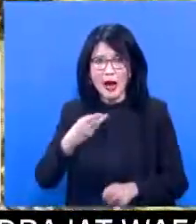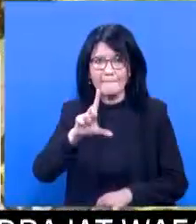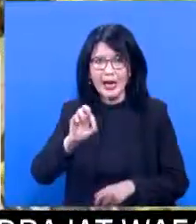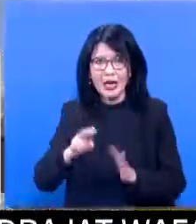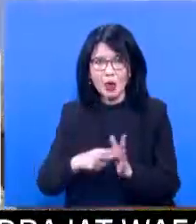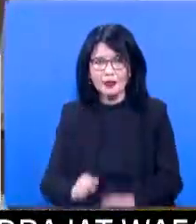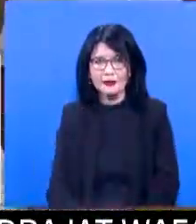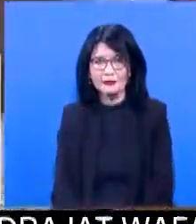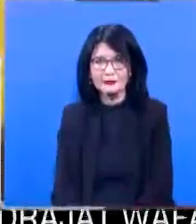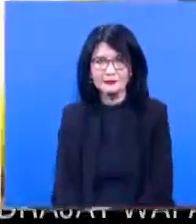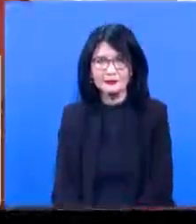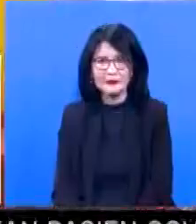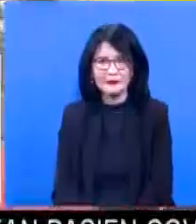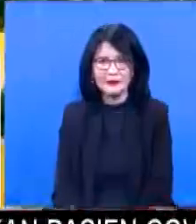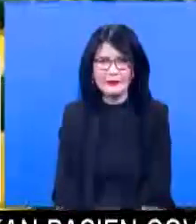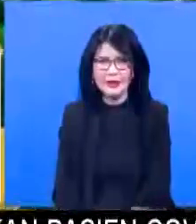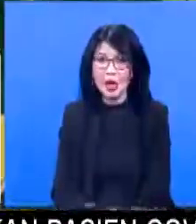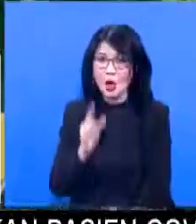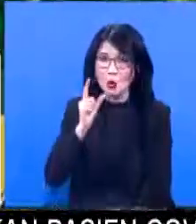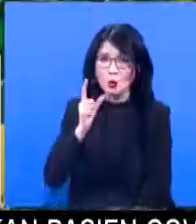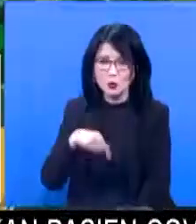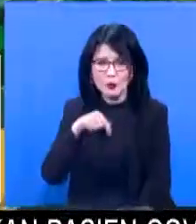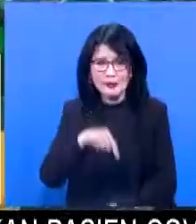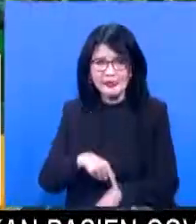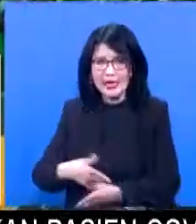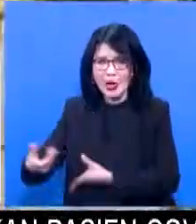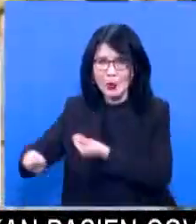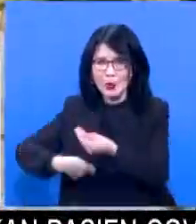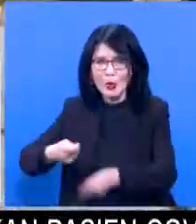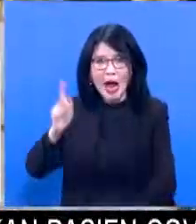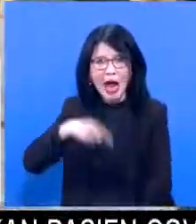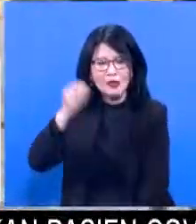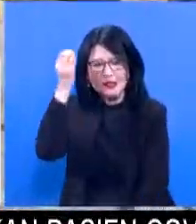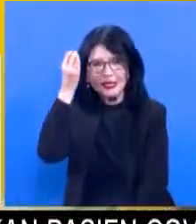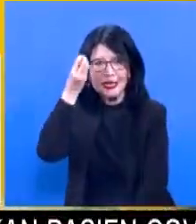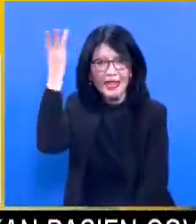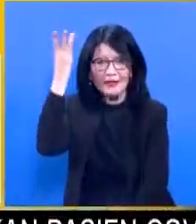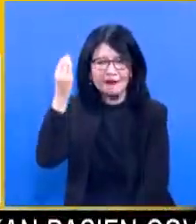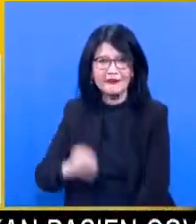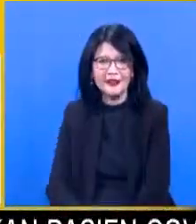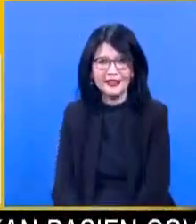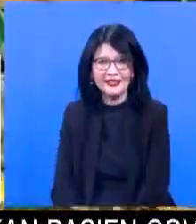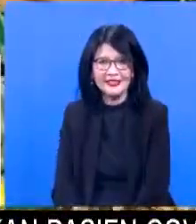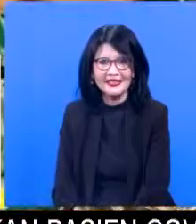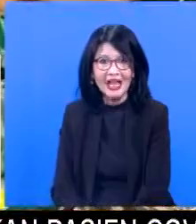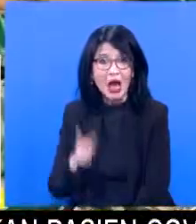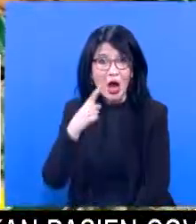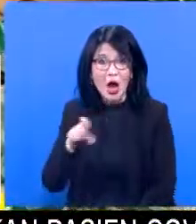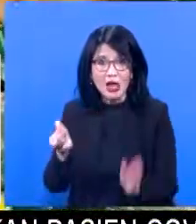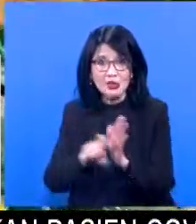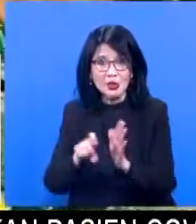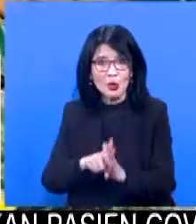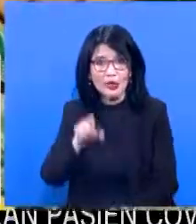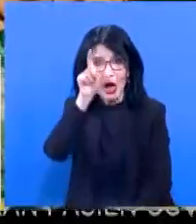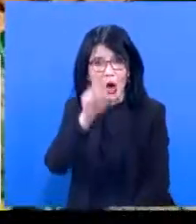Tak hanya keberanian, menjalankan bisnis di tengah pandemi butuh kreativitas. Seperti yang dilakukan oleh Irfan